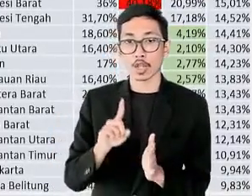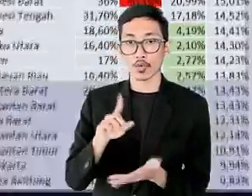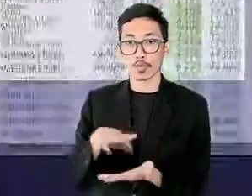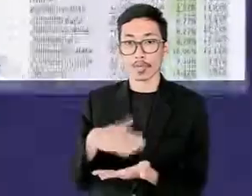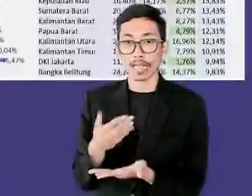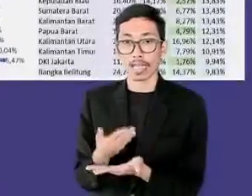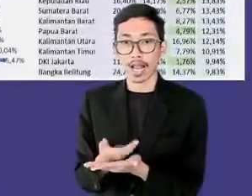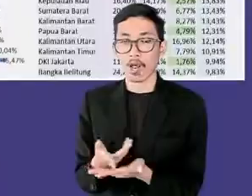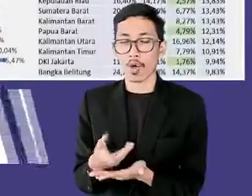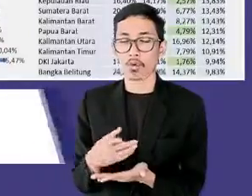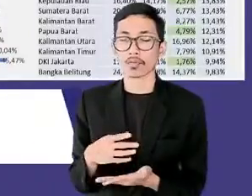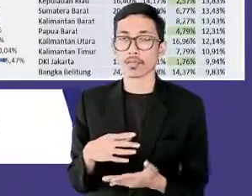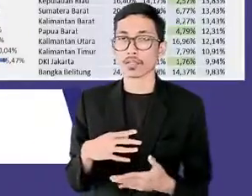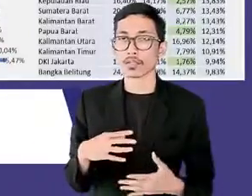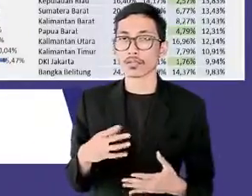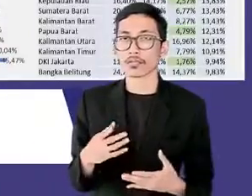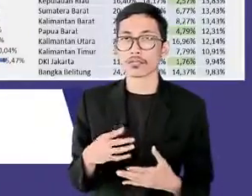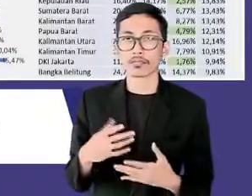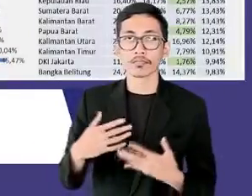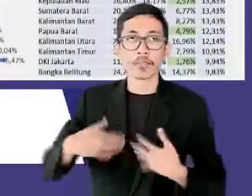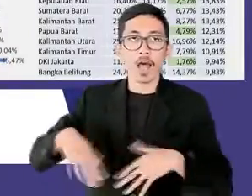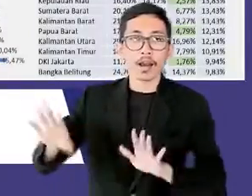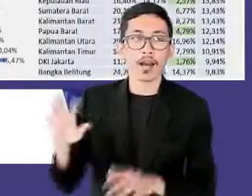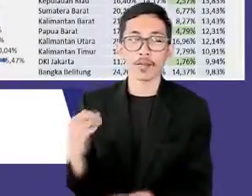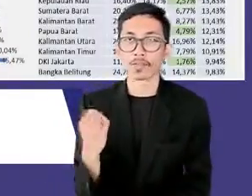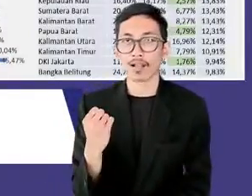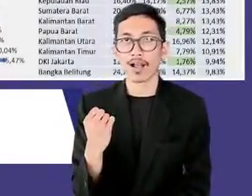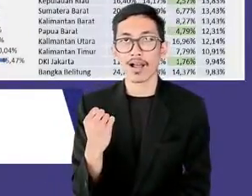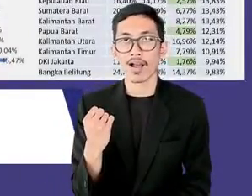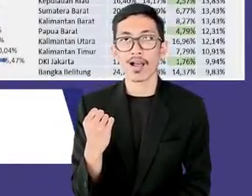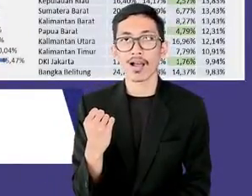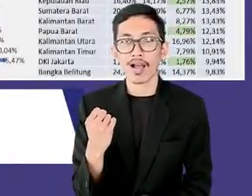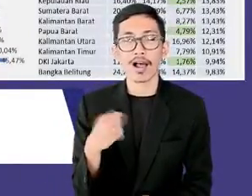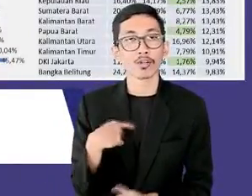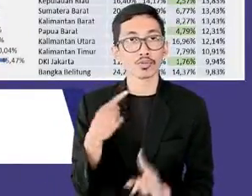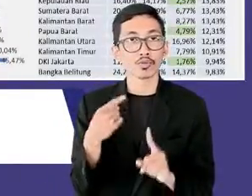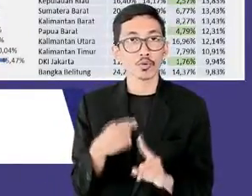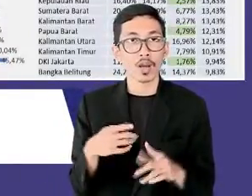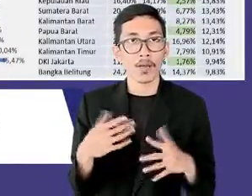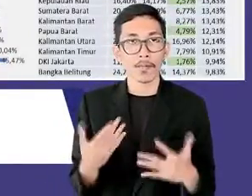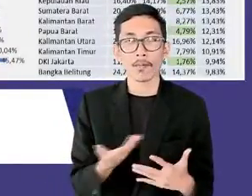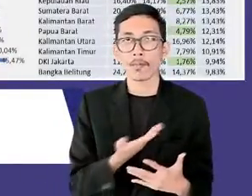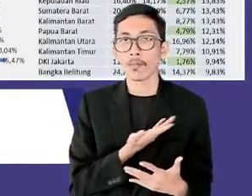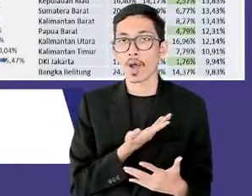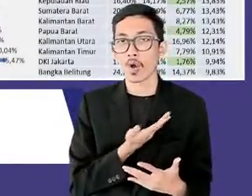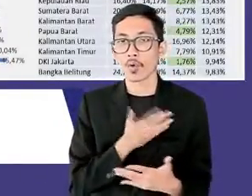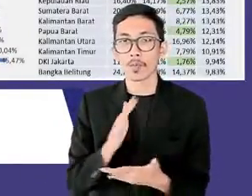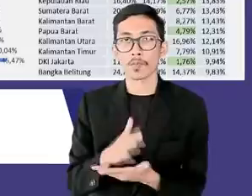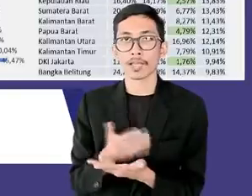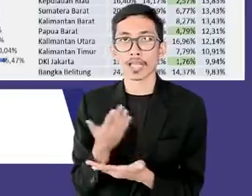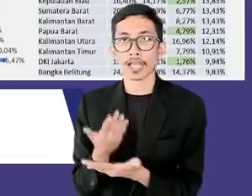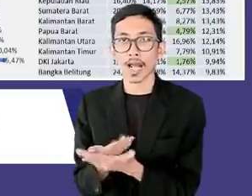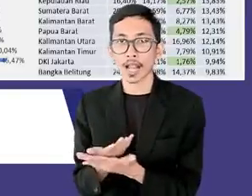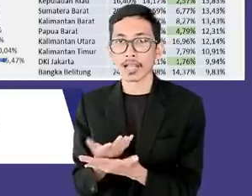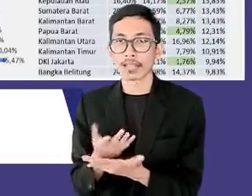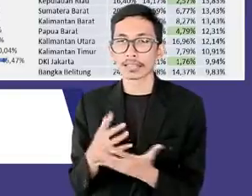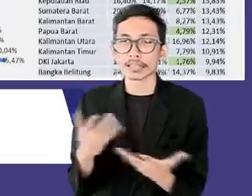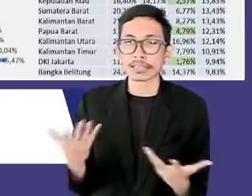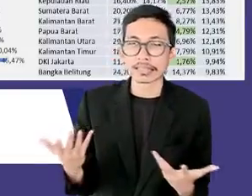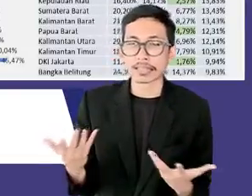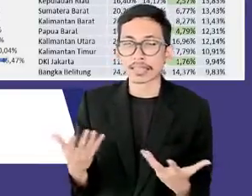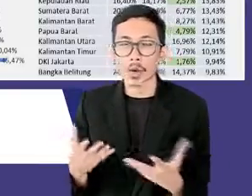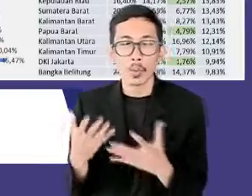nyawa dan tidak bisa dibiarkan tujuan utama kita adalah untuk menihilkan kematian menjadi tidak ada sama